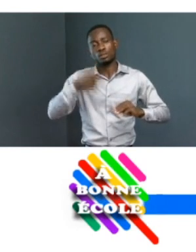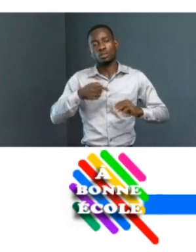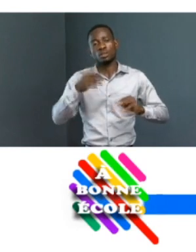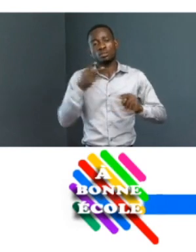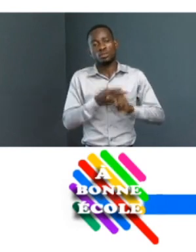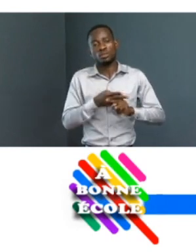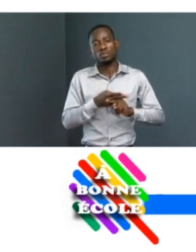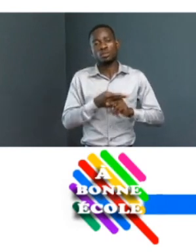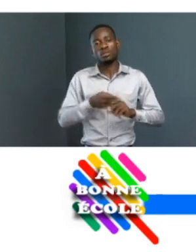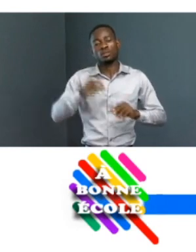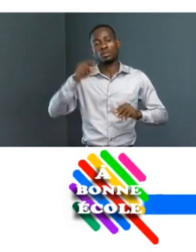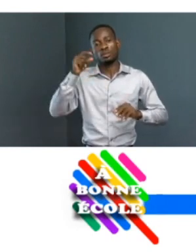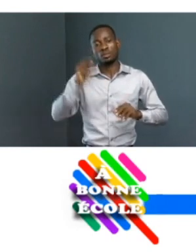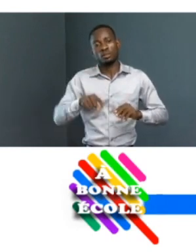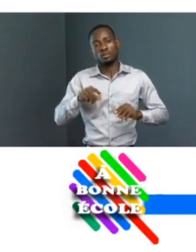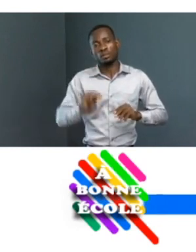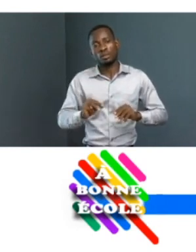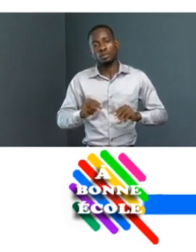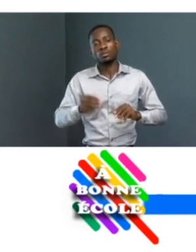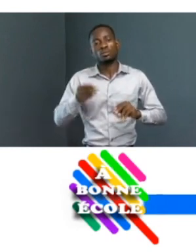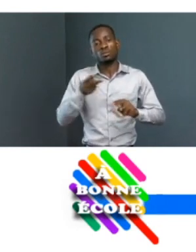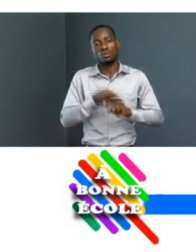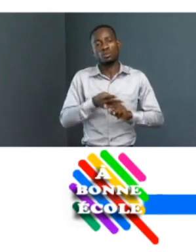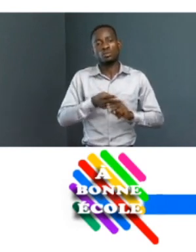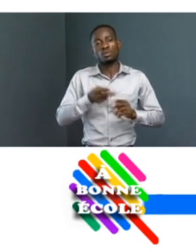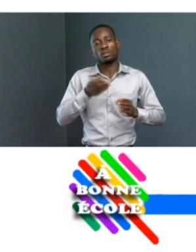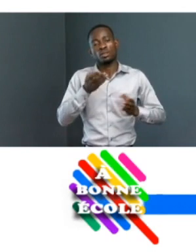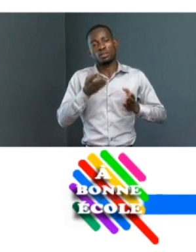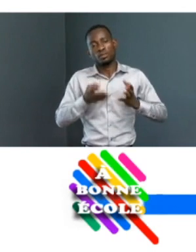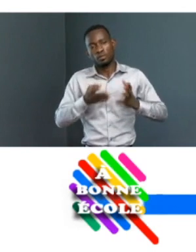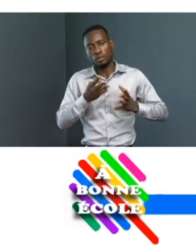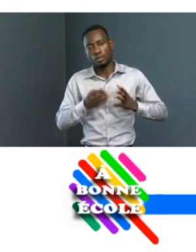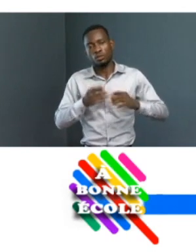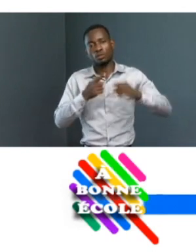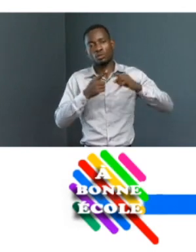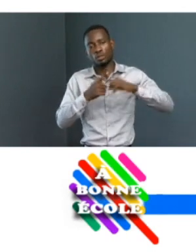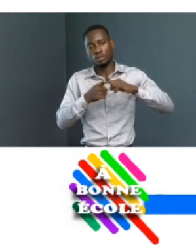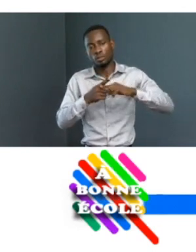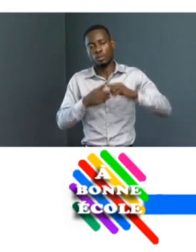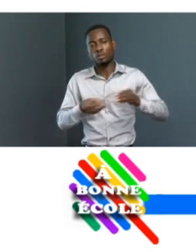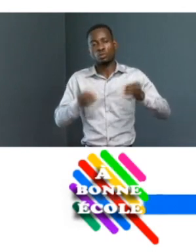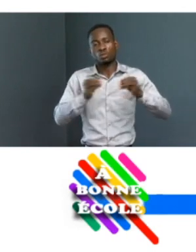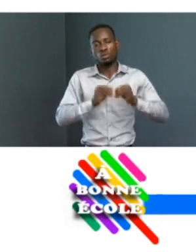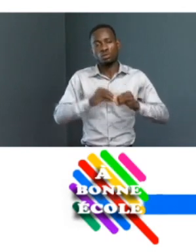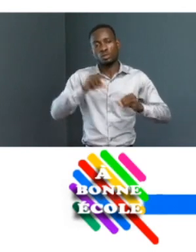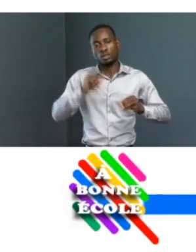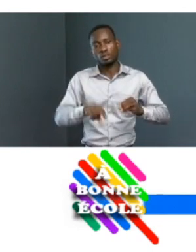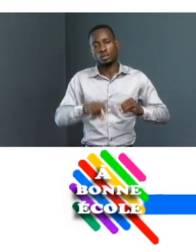la chaleur massique multiplié par la variation de la température plus la chaleur